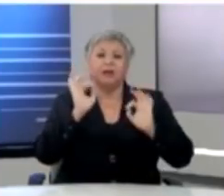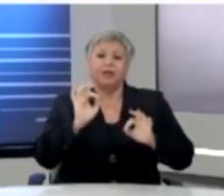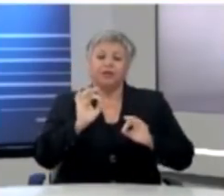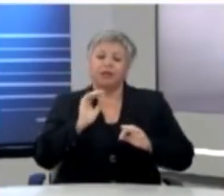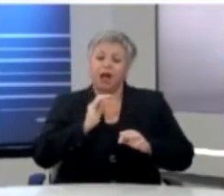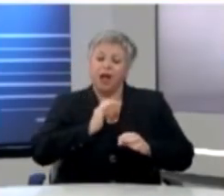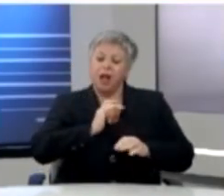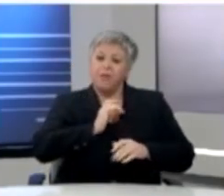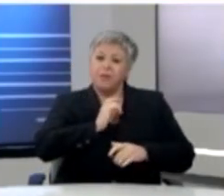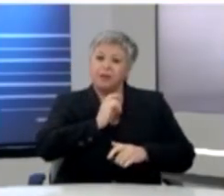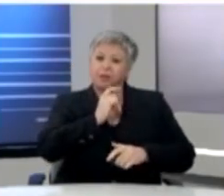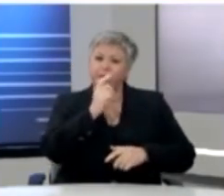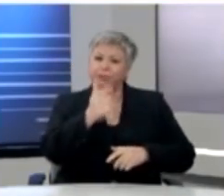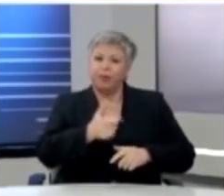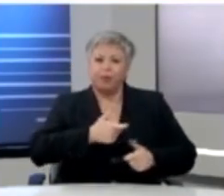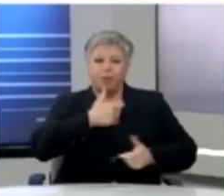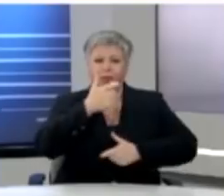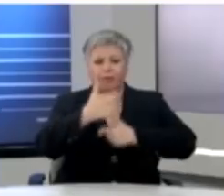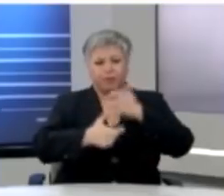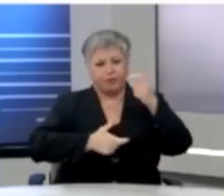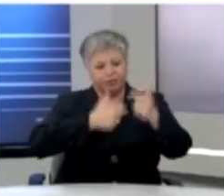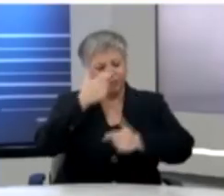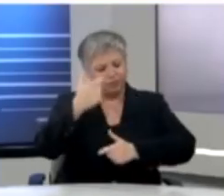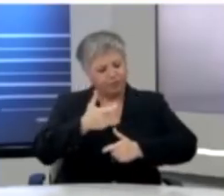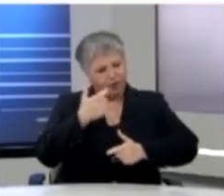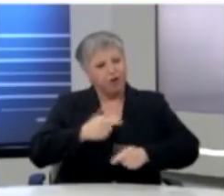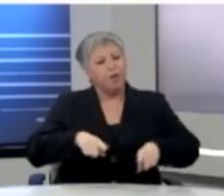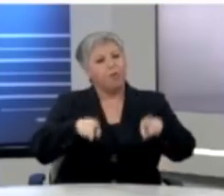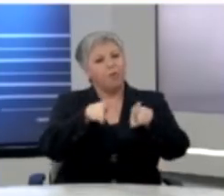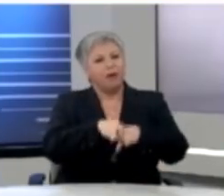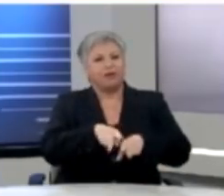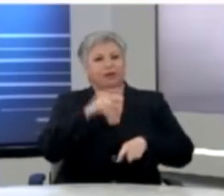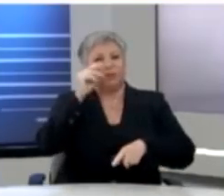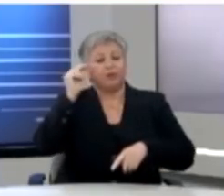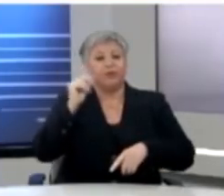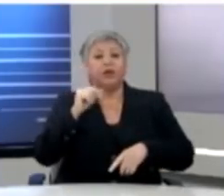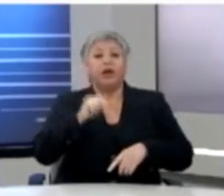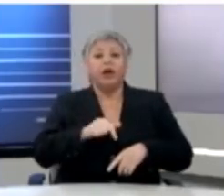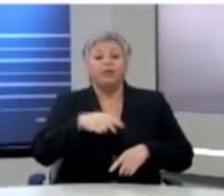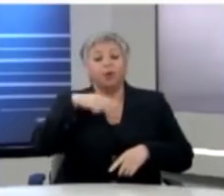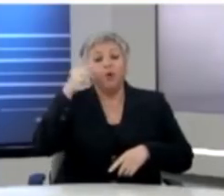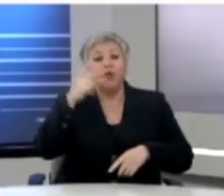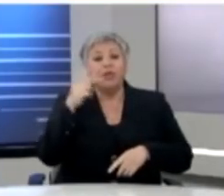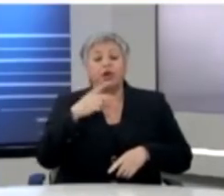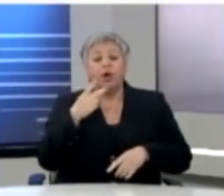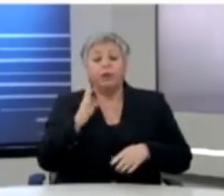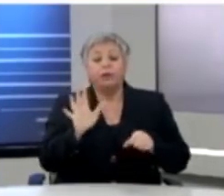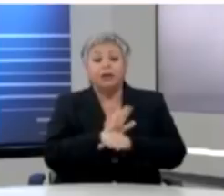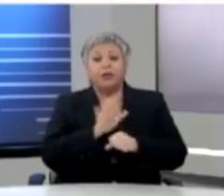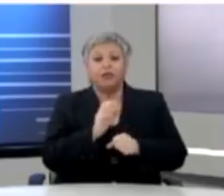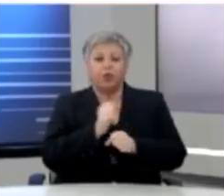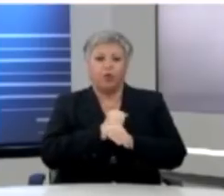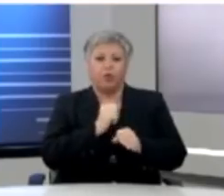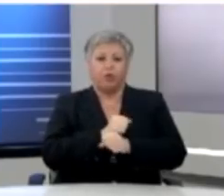του, ενισχύει τη διεκδίκηση για εξασφάλιση δουλειάς με πλήρη δικαιώματα στο αντικείμενο των σπουδών